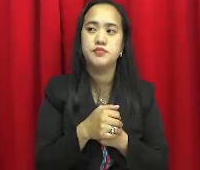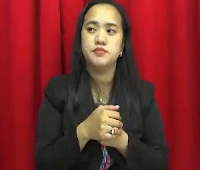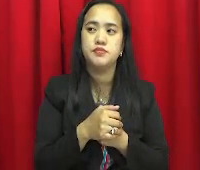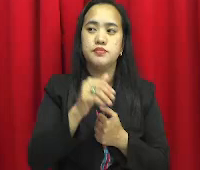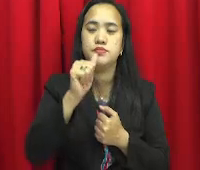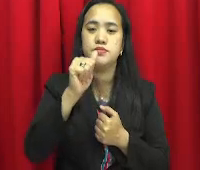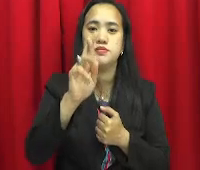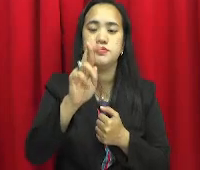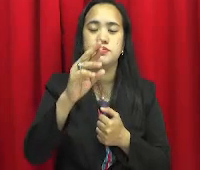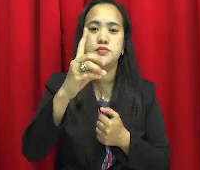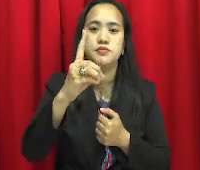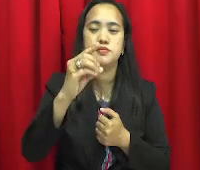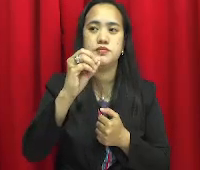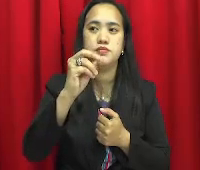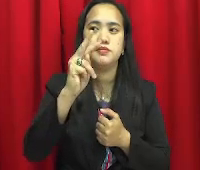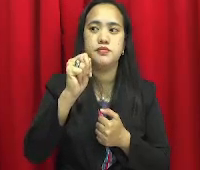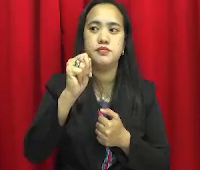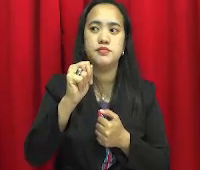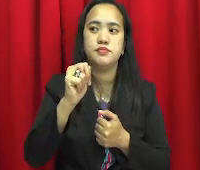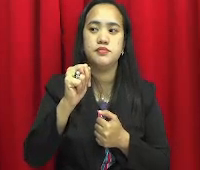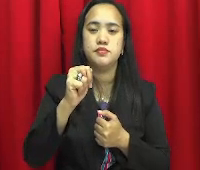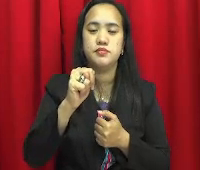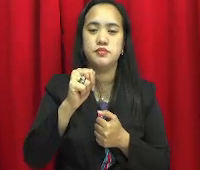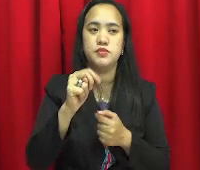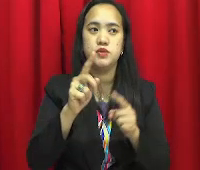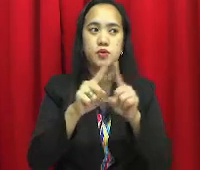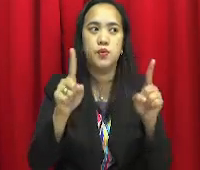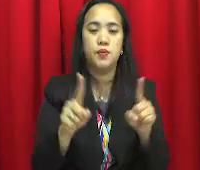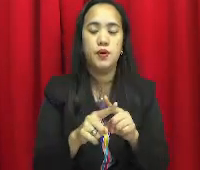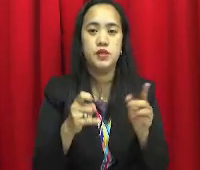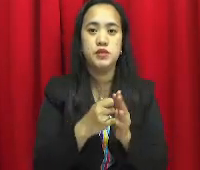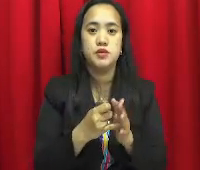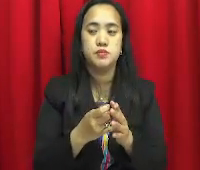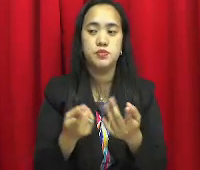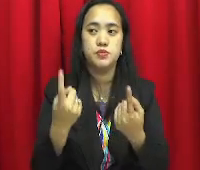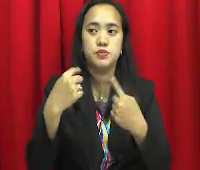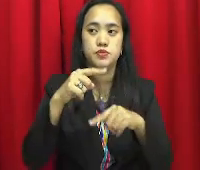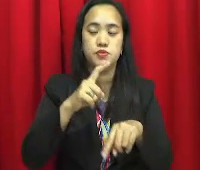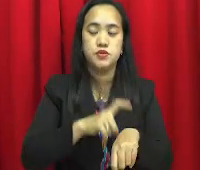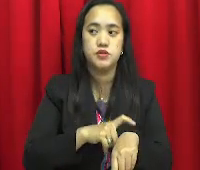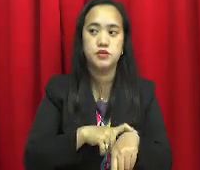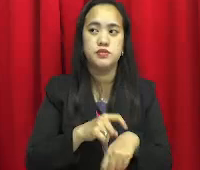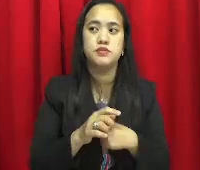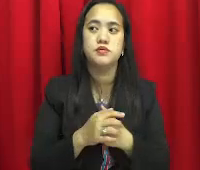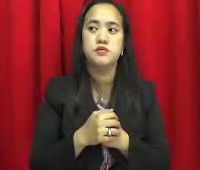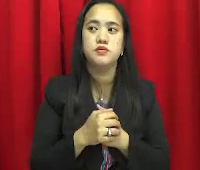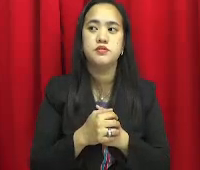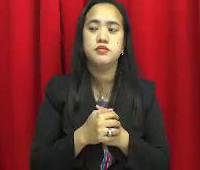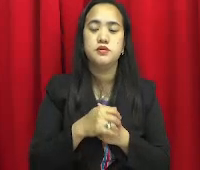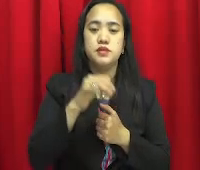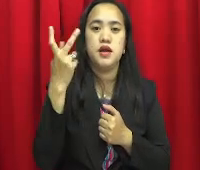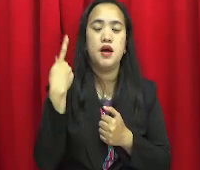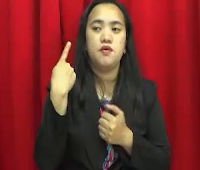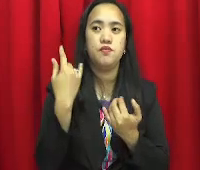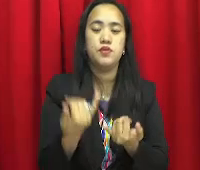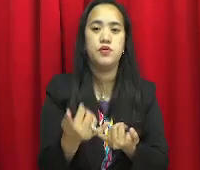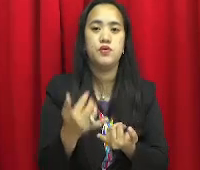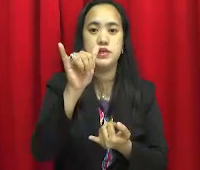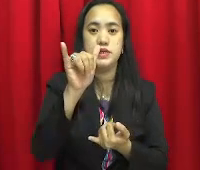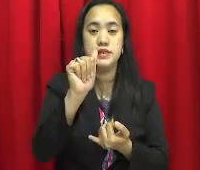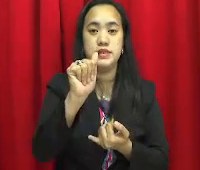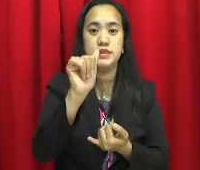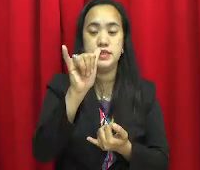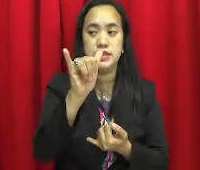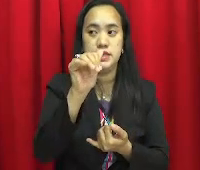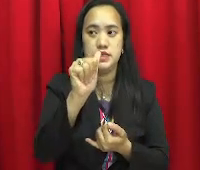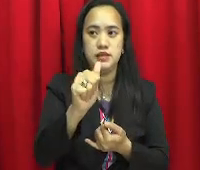Ardon. Kasi si Ardon po talaga, hindi talaga ako ang nag-alaga sa kanya. Yaya. Nagyaya yan eh. Ayan. Yaya talaga.